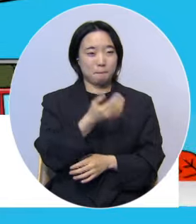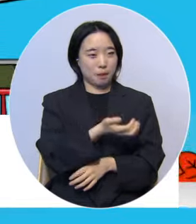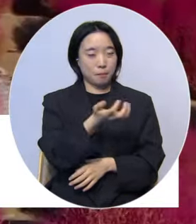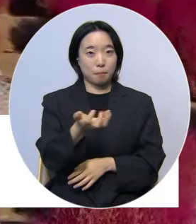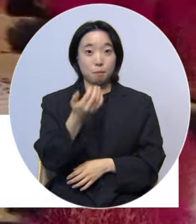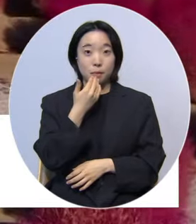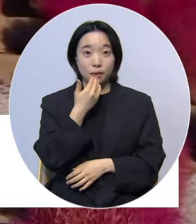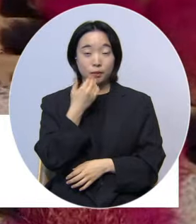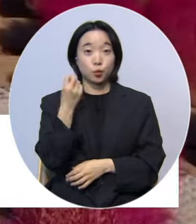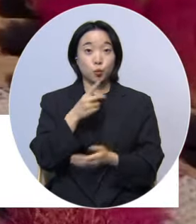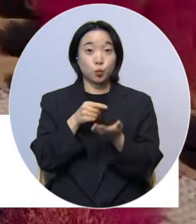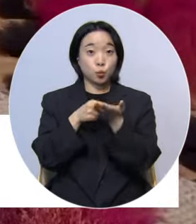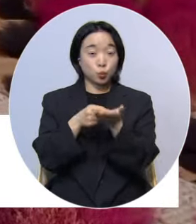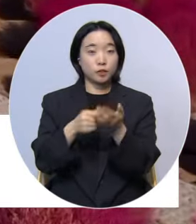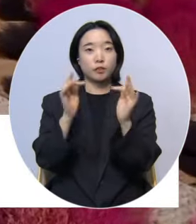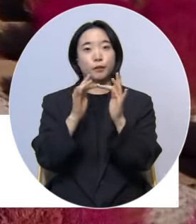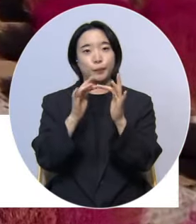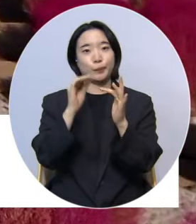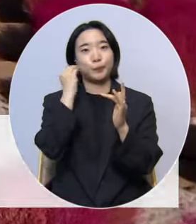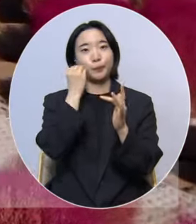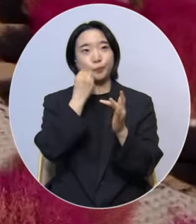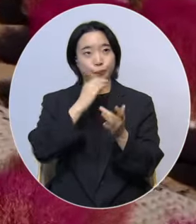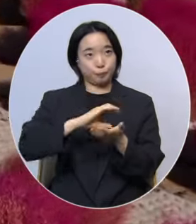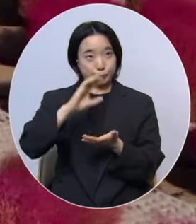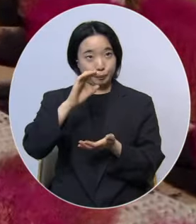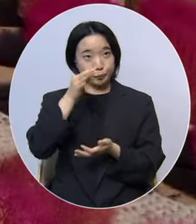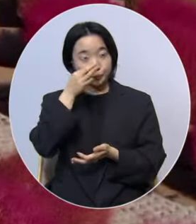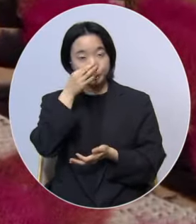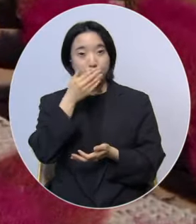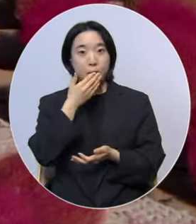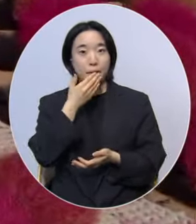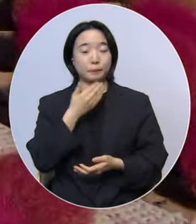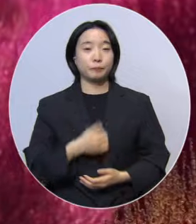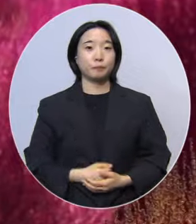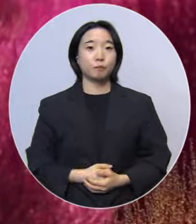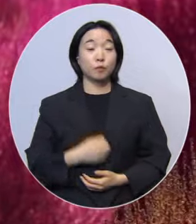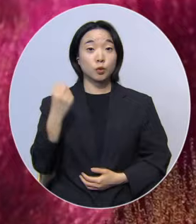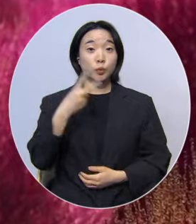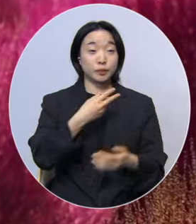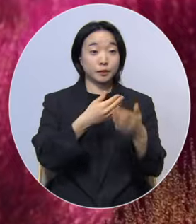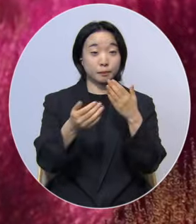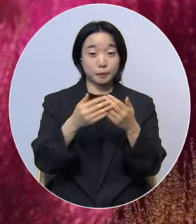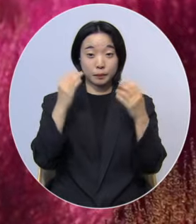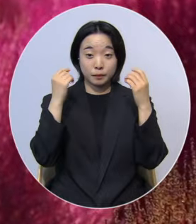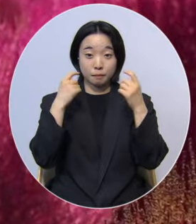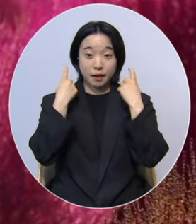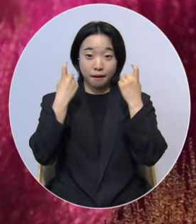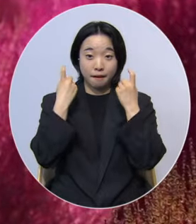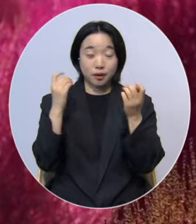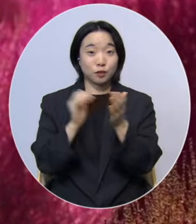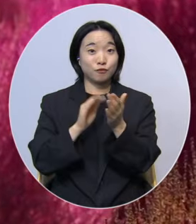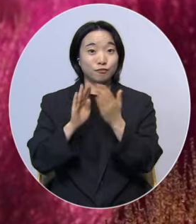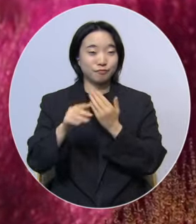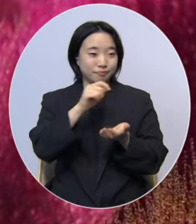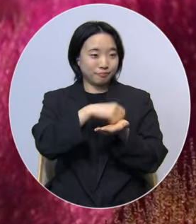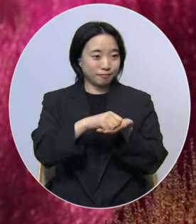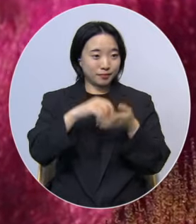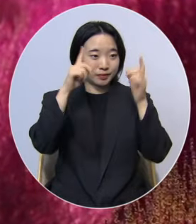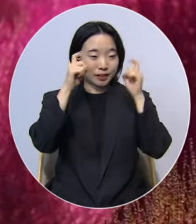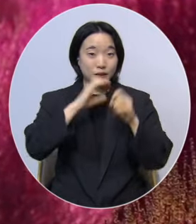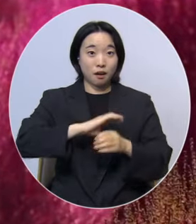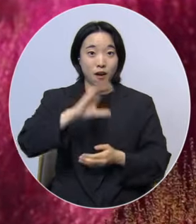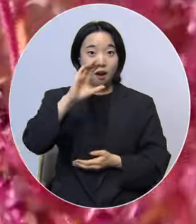있습니다 이와 함께 이번에 마련된 여행 프로그램을 체험한 뒤 사진이나 수기를 응모하는 여행 수기의 공모전도